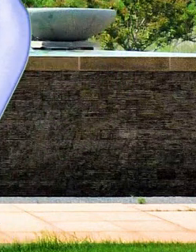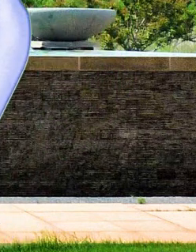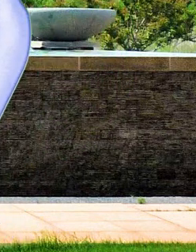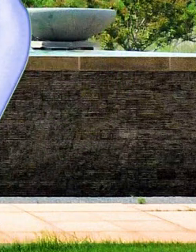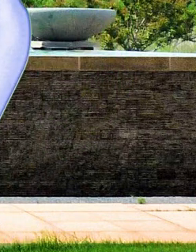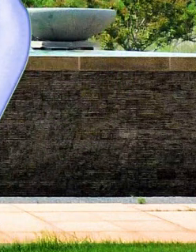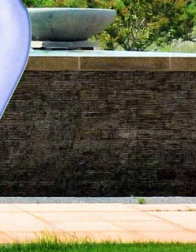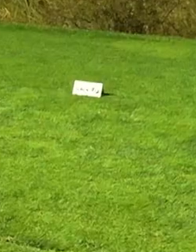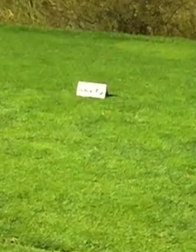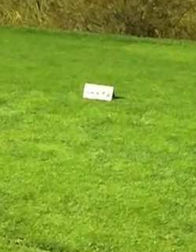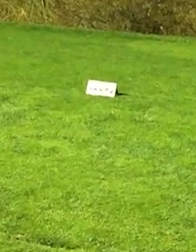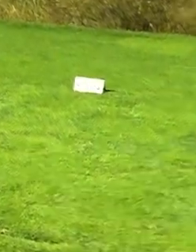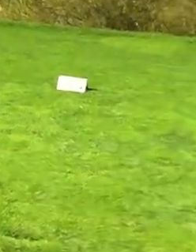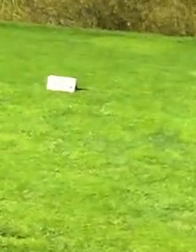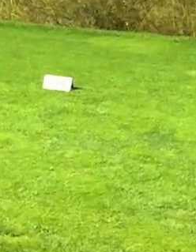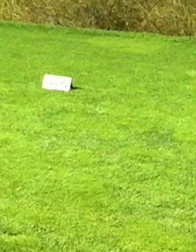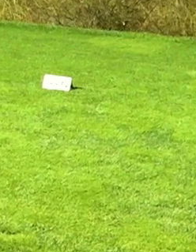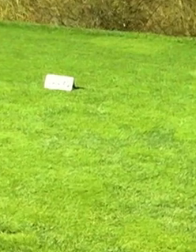합니다